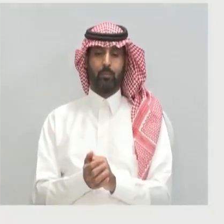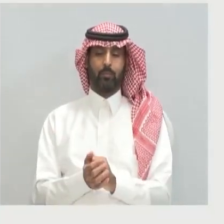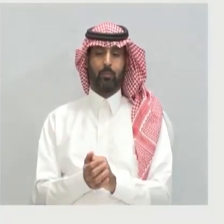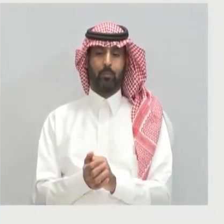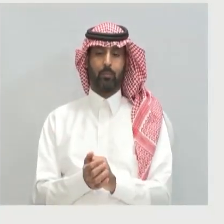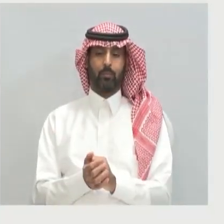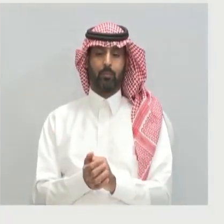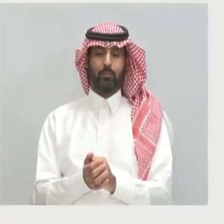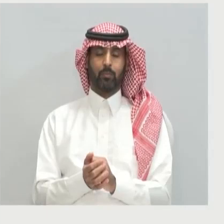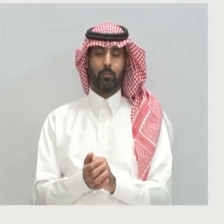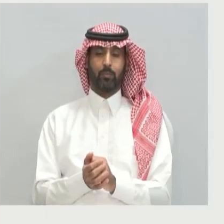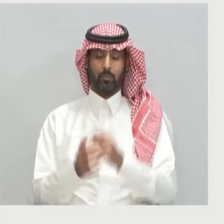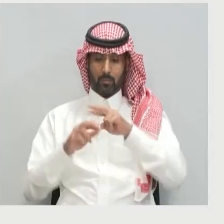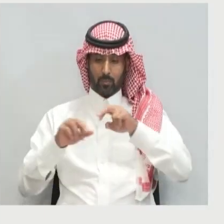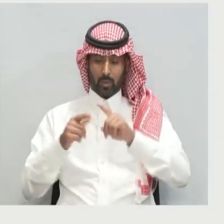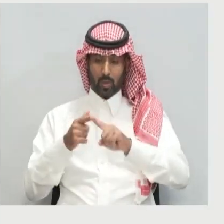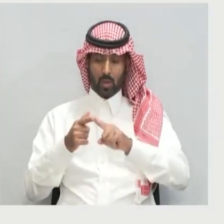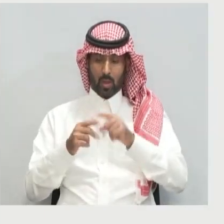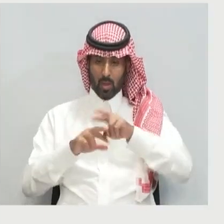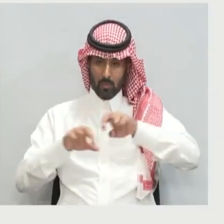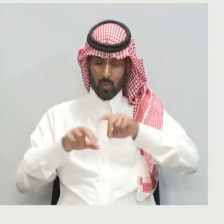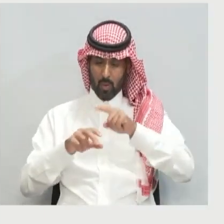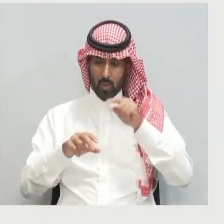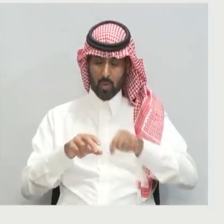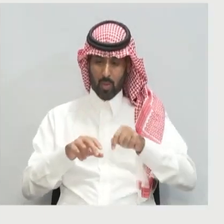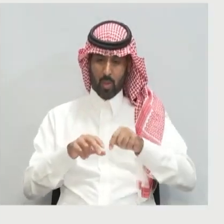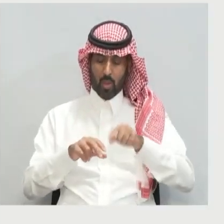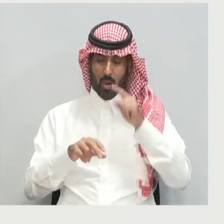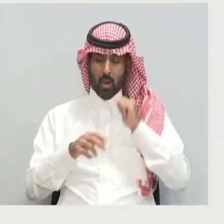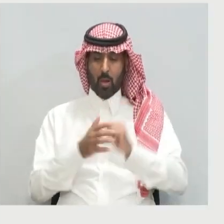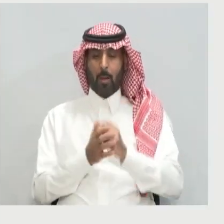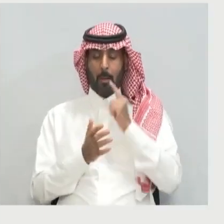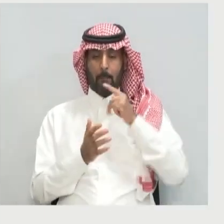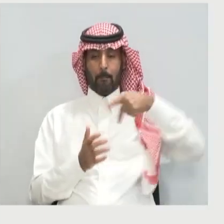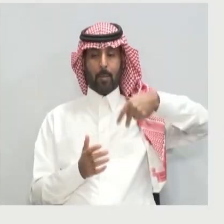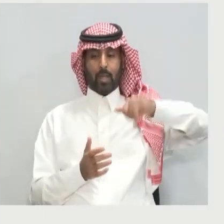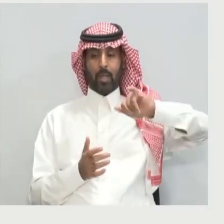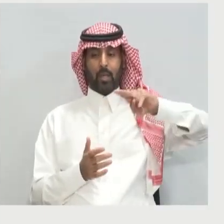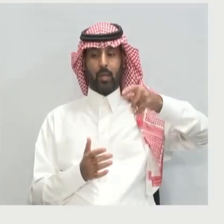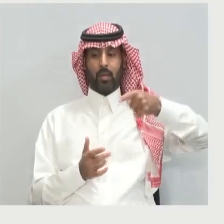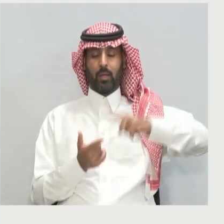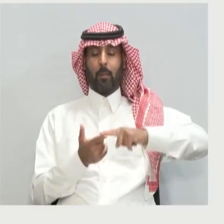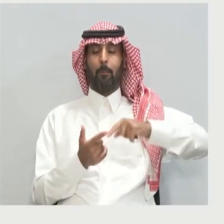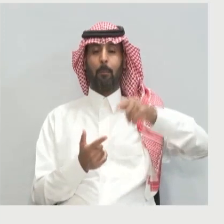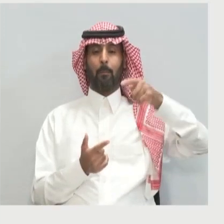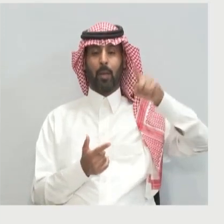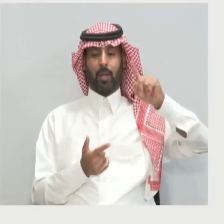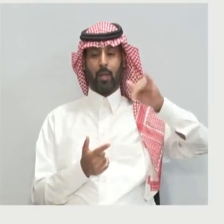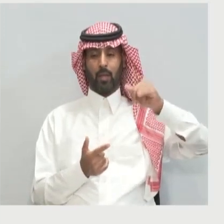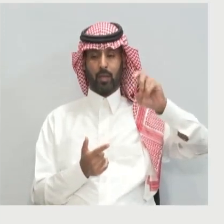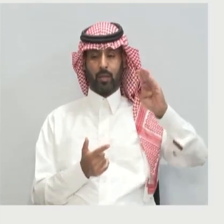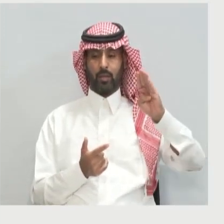برنامج الى محرك بحث مايكروسوفت بنك للبحث عن موضوعنا